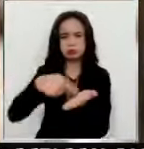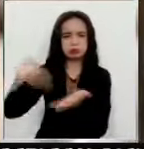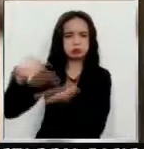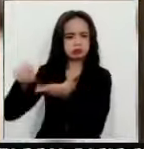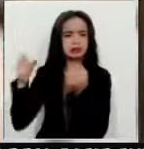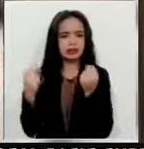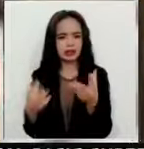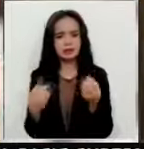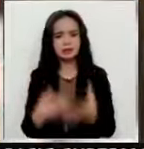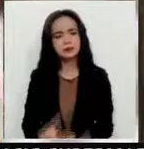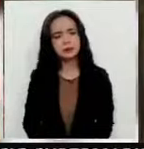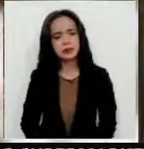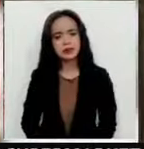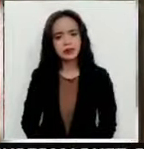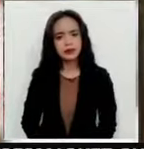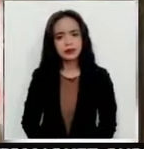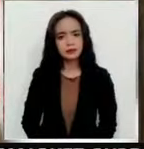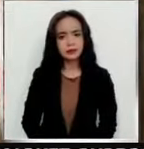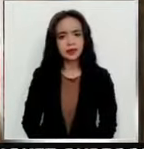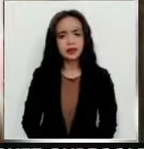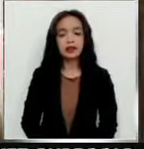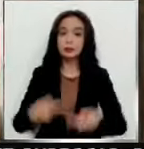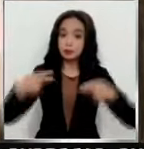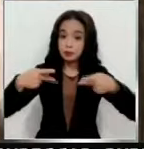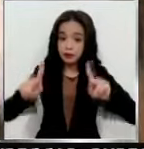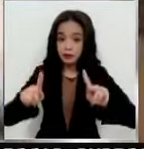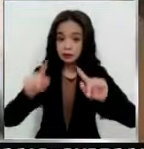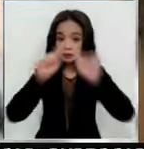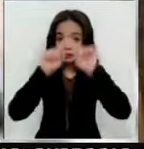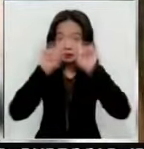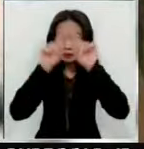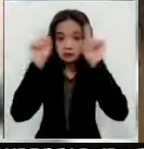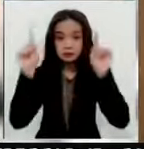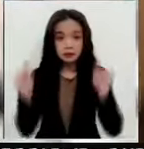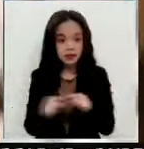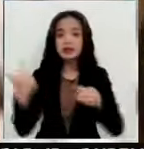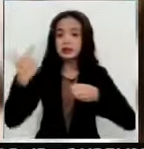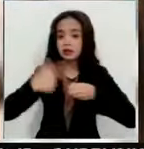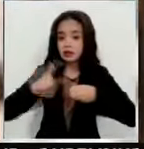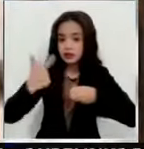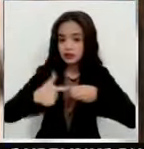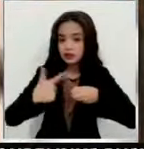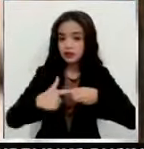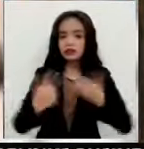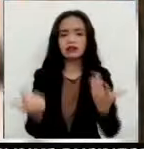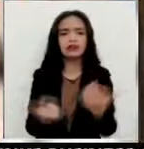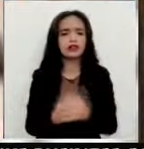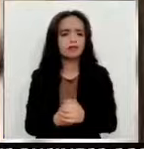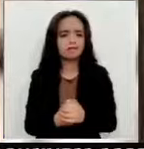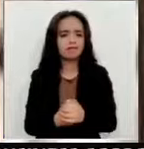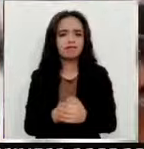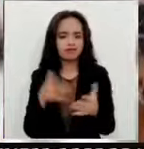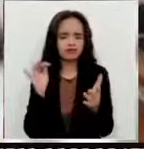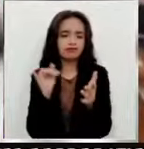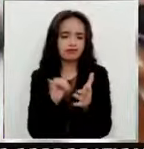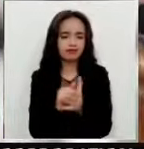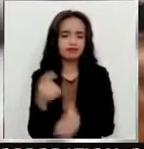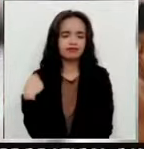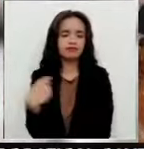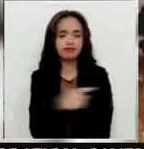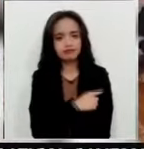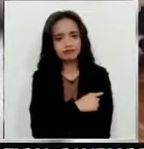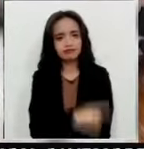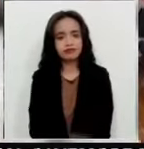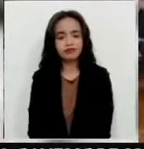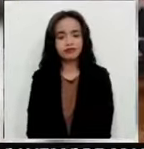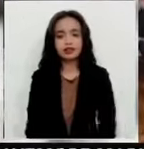sa permit, gasolina, yun ang ano nila sa atin. Posible